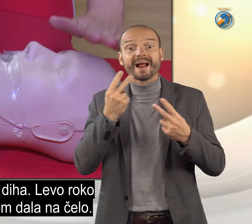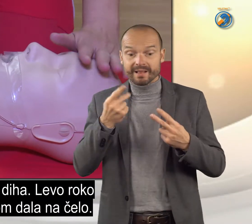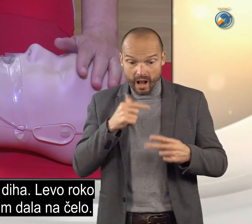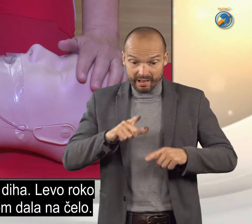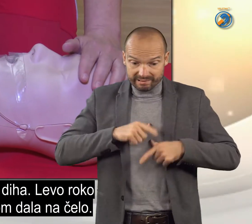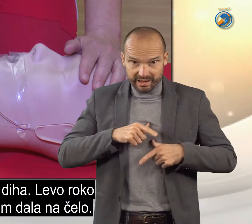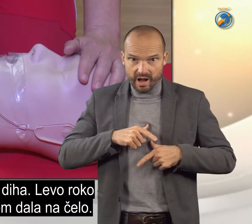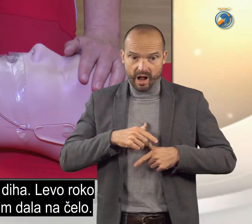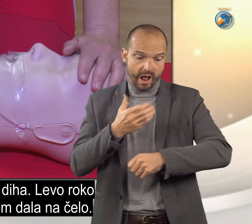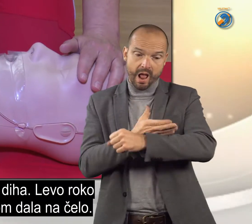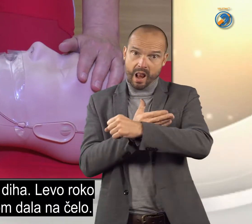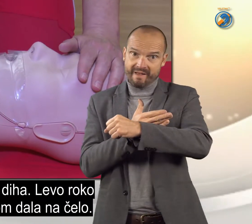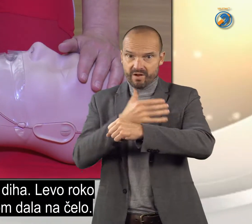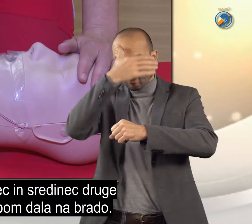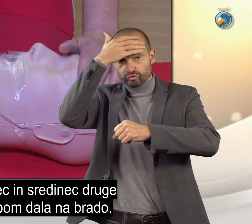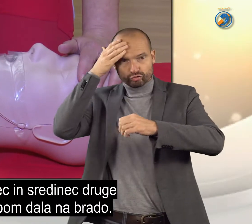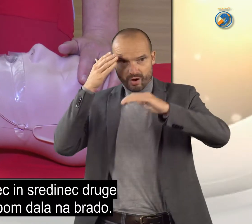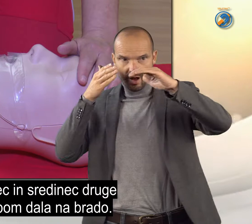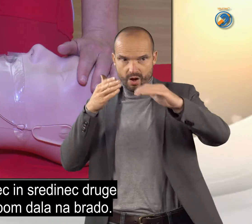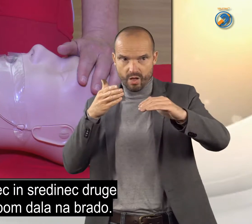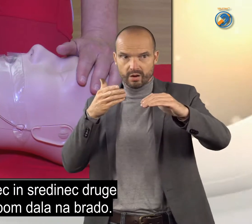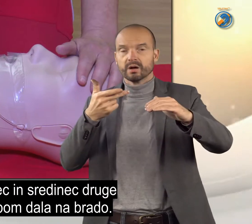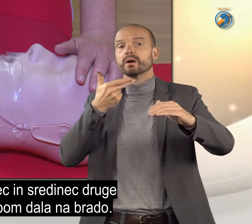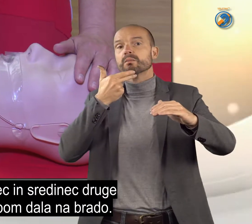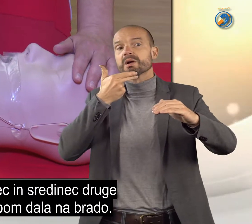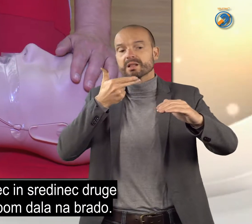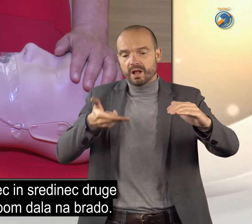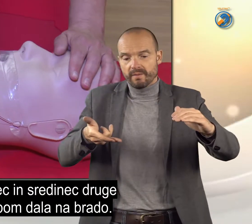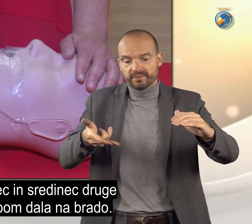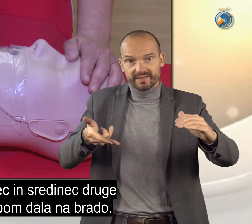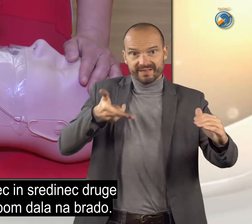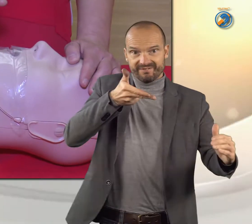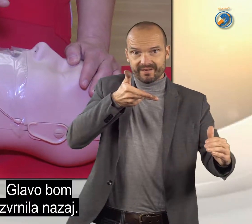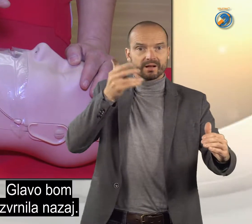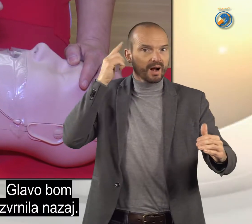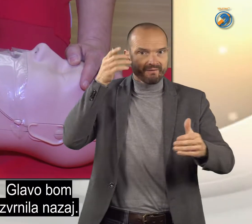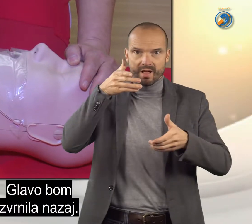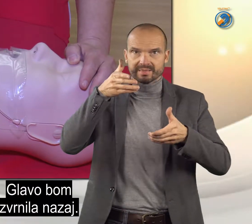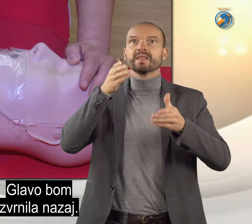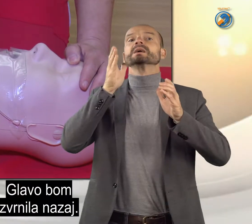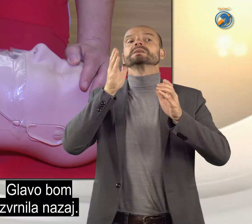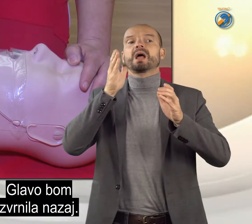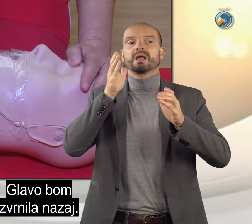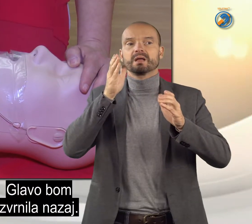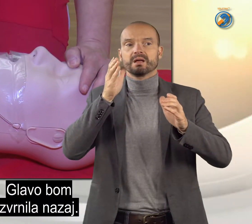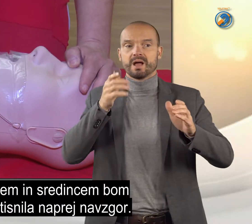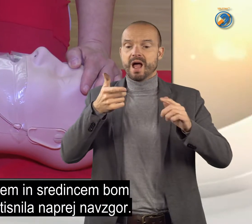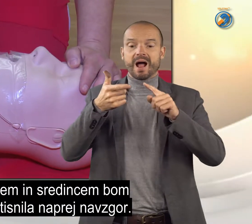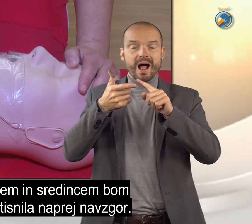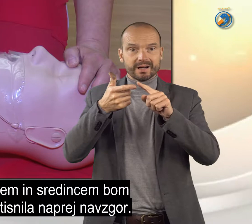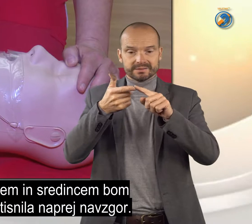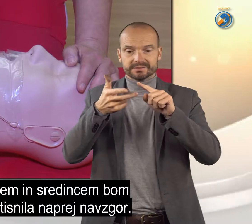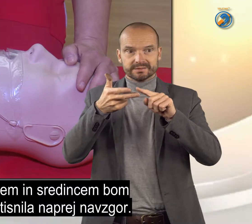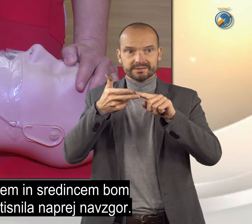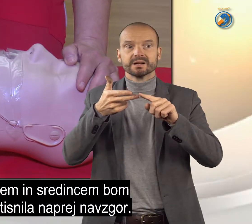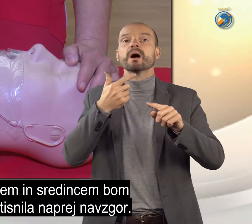diha. Levo roko bom dala na čelo, drugo roko bom dala kazalec in sredinec na brado. Glavo bom zvrnila nazaj. Z kazalcem